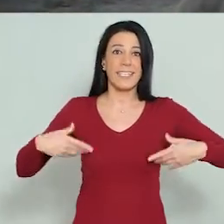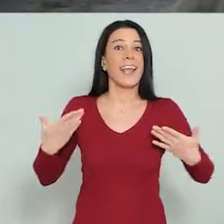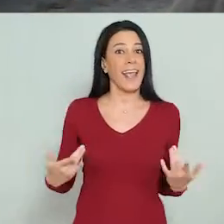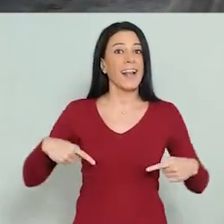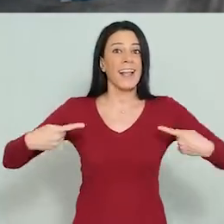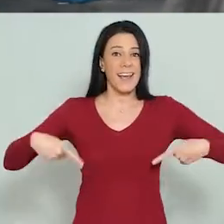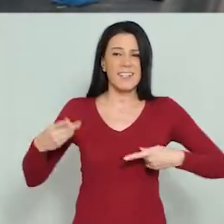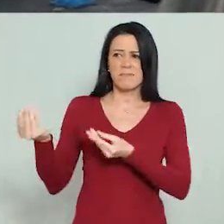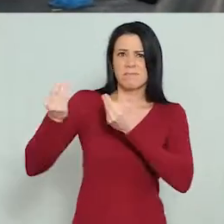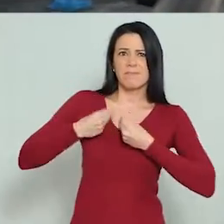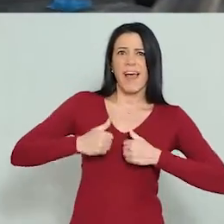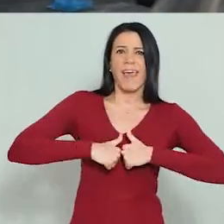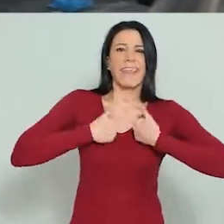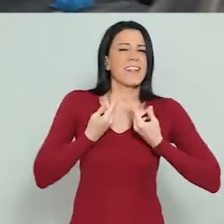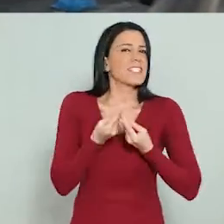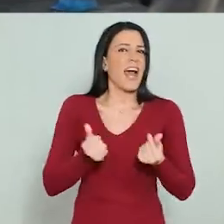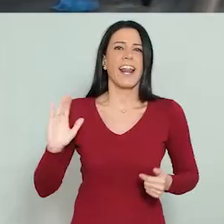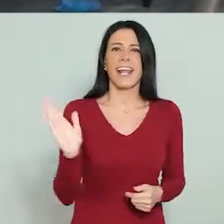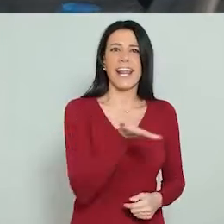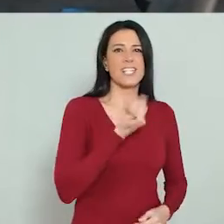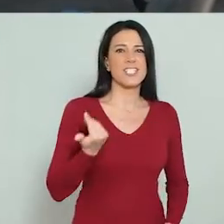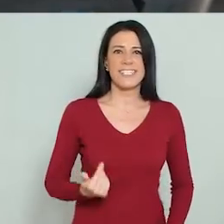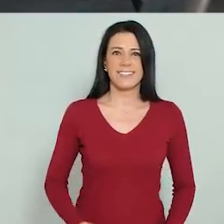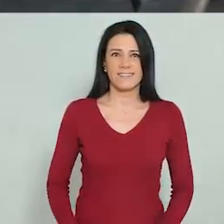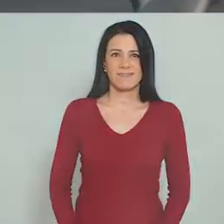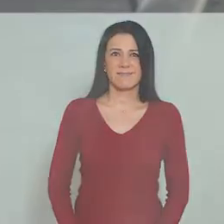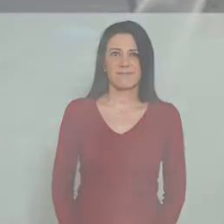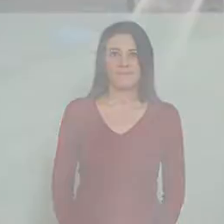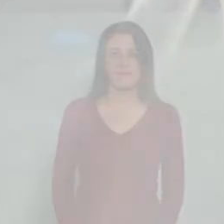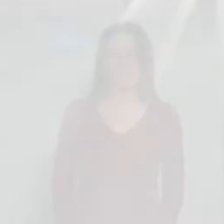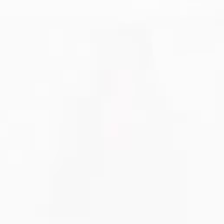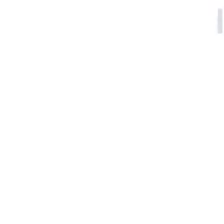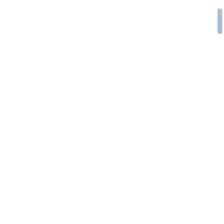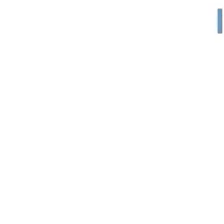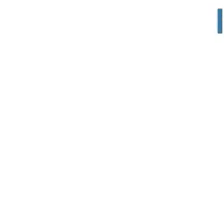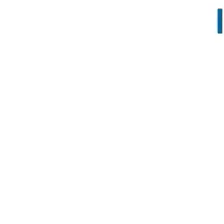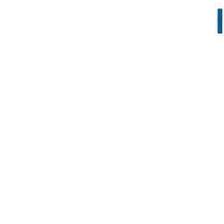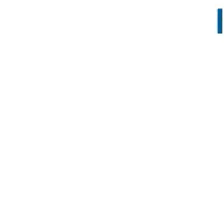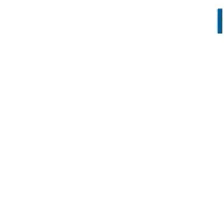أو بالبيت هو كتير صعب، صرت حطه على الكرسي، يعني الكرسي سهلت لي كل شيء.